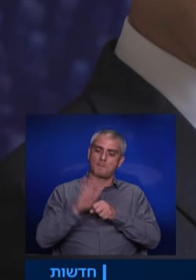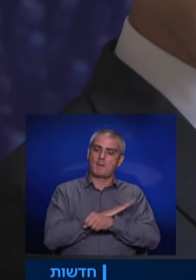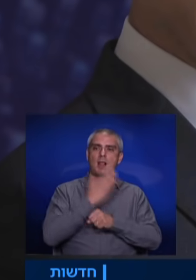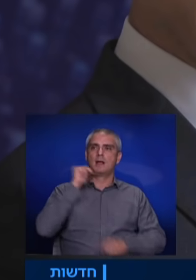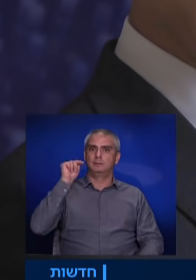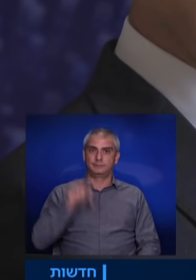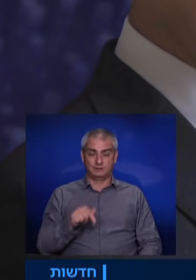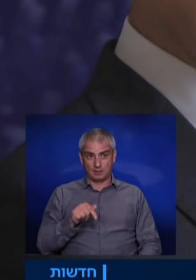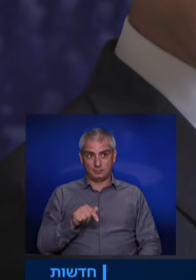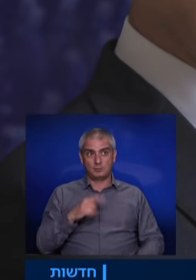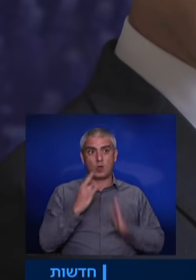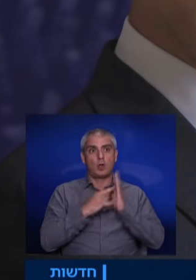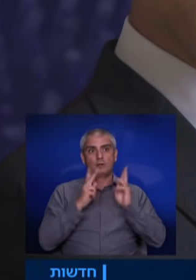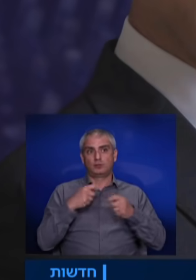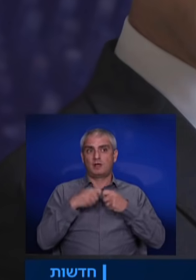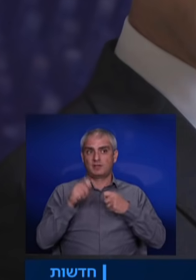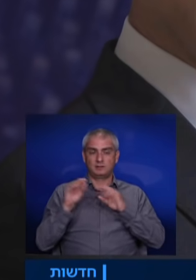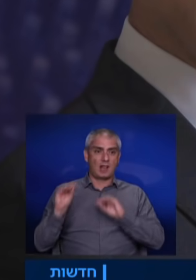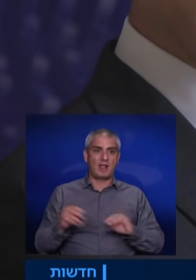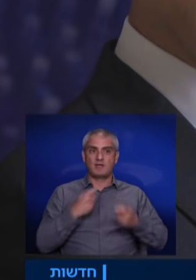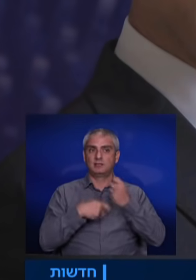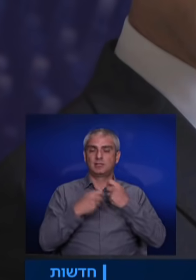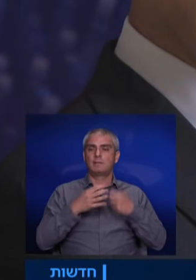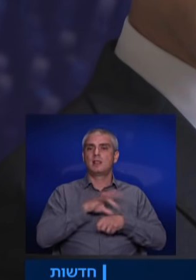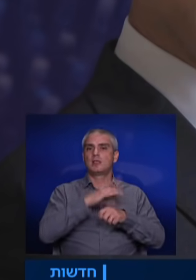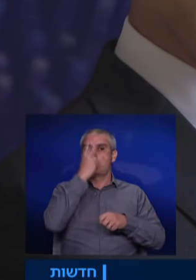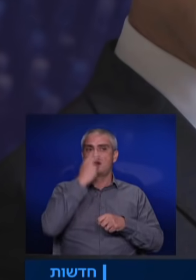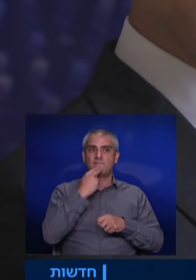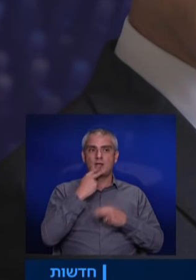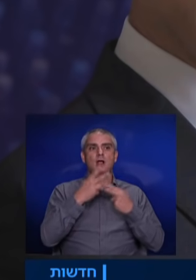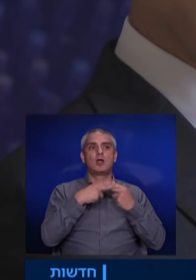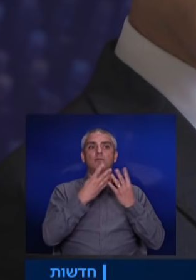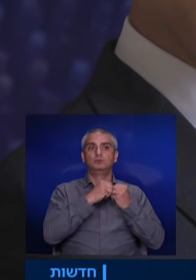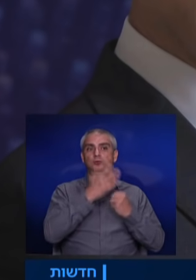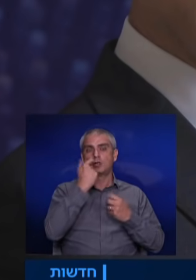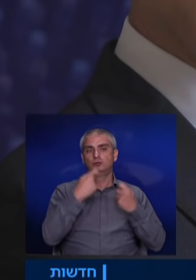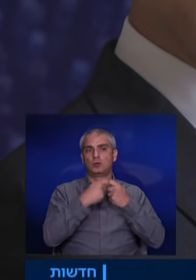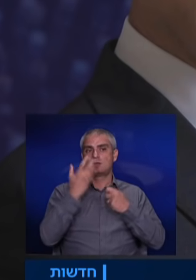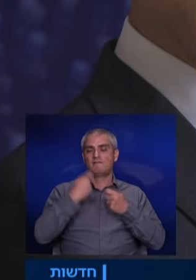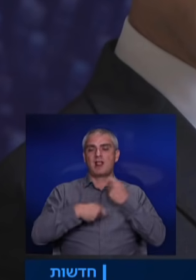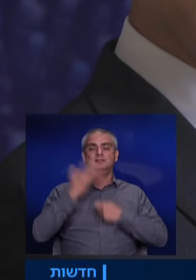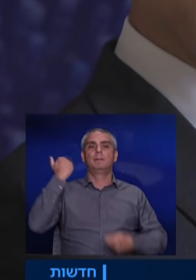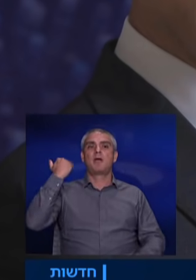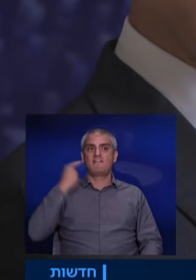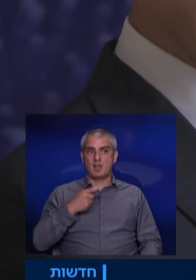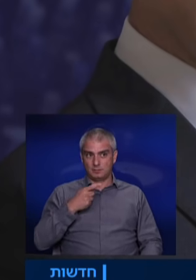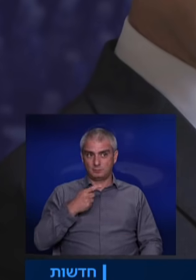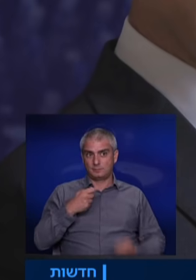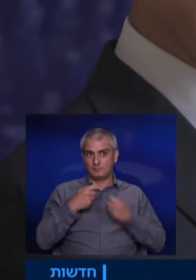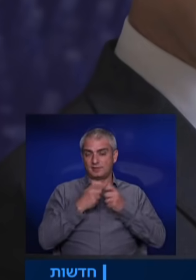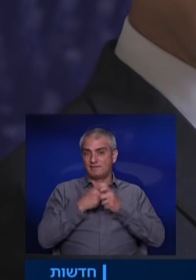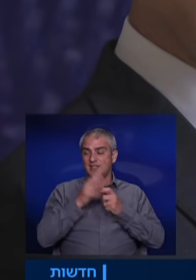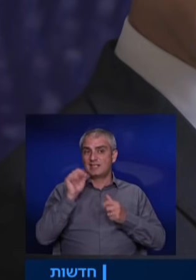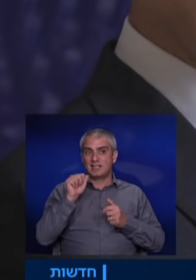בישראל. החוק מאפשר לחבר כנסת להעביר את עסקיו לניהול עיוור לקרוב משפחה שהיה שותף לעסקיו בעבר. לגבי